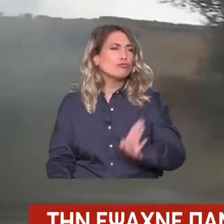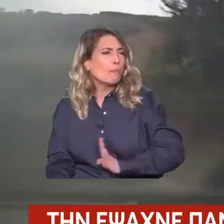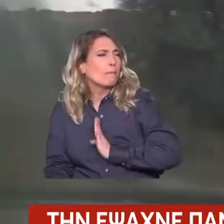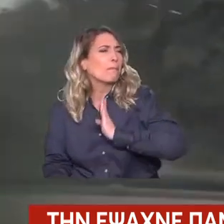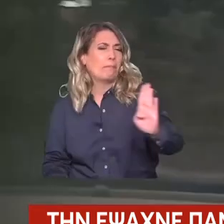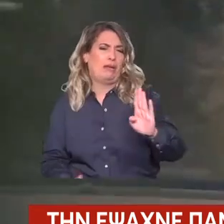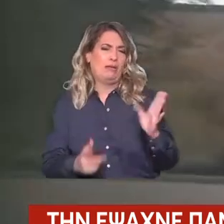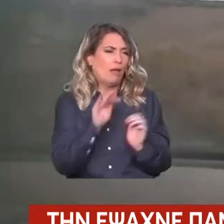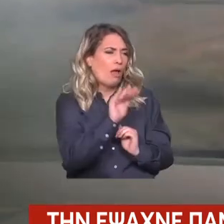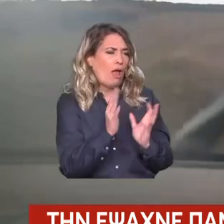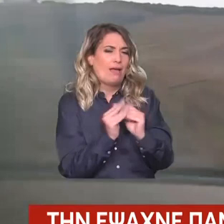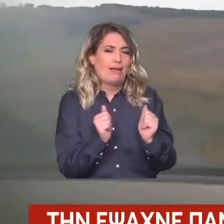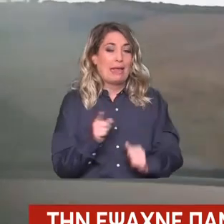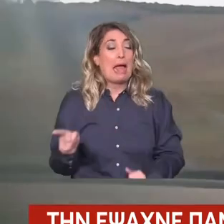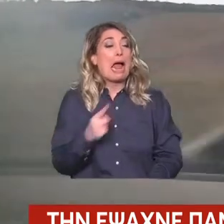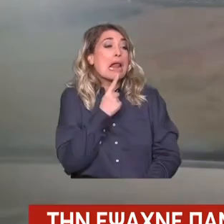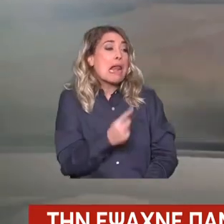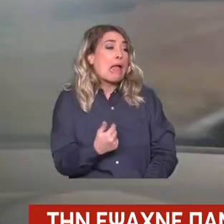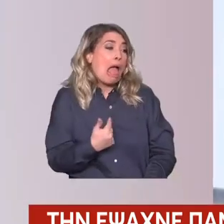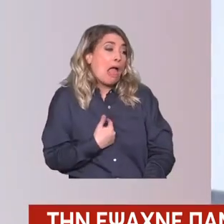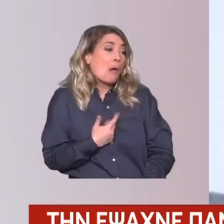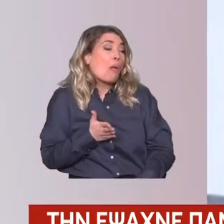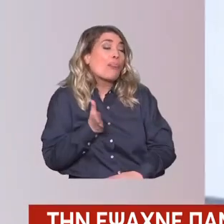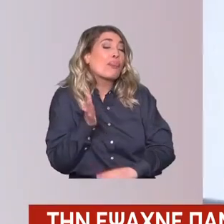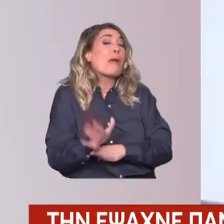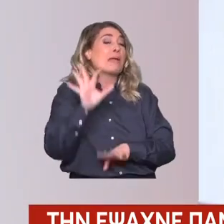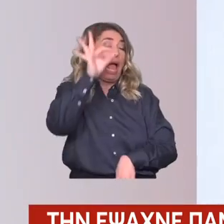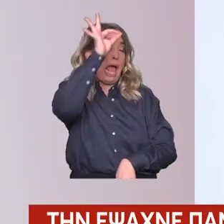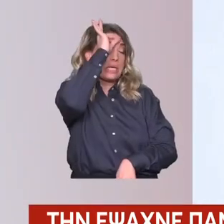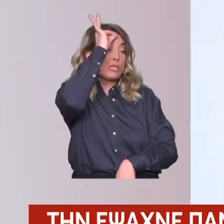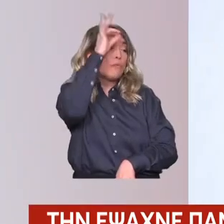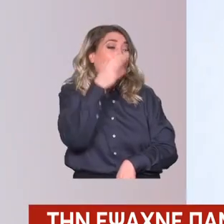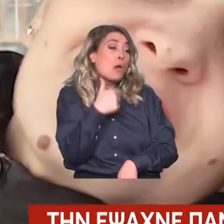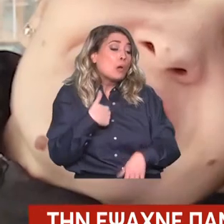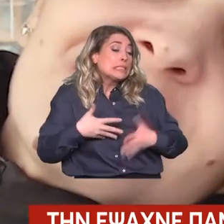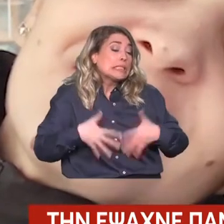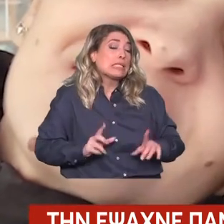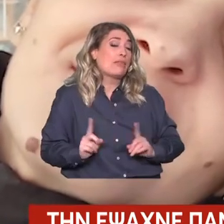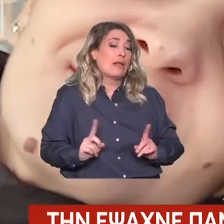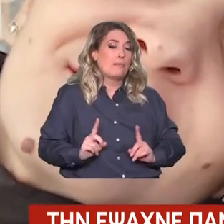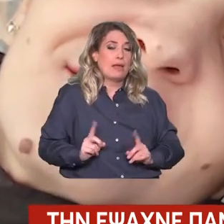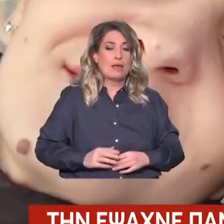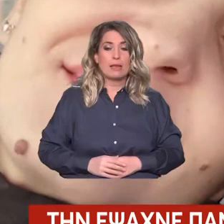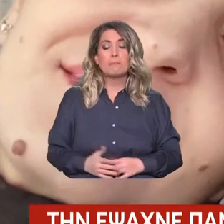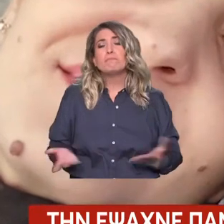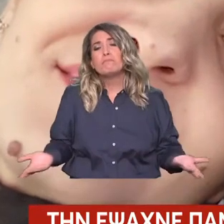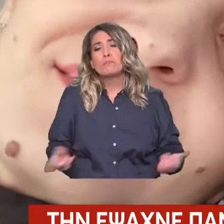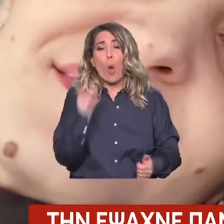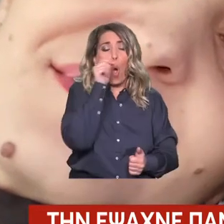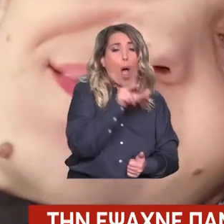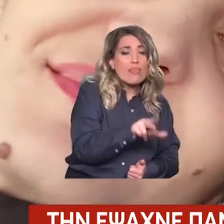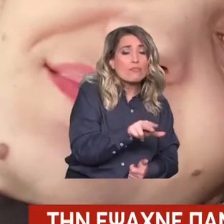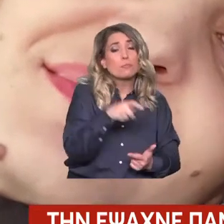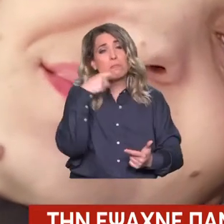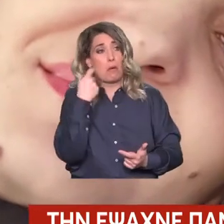την εξαφάνισή της γιατί δεν είμαι συγγενής πρώτου βαθμού. Θα είναι η δικαιολογία που θα επικαλυστεί». Ο αδελφός με τη μητέρα της, γιατί είναι και συγγενής,